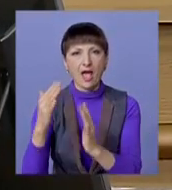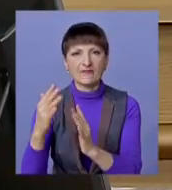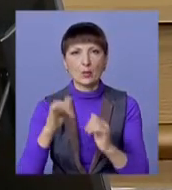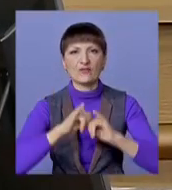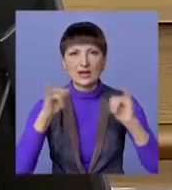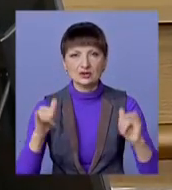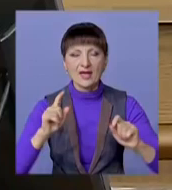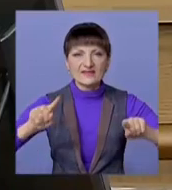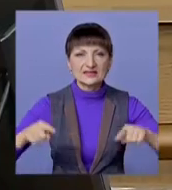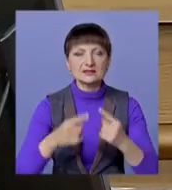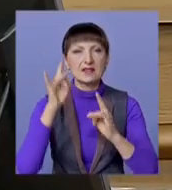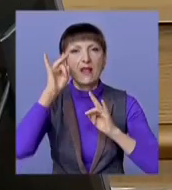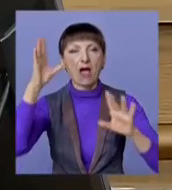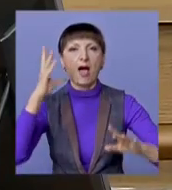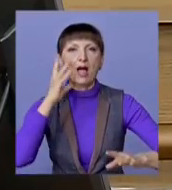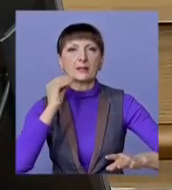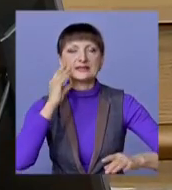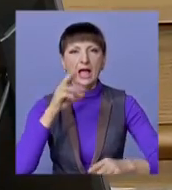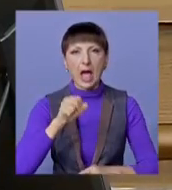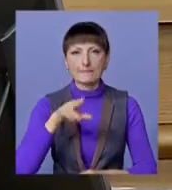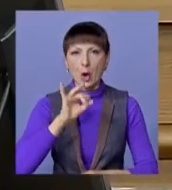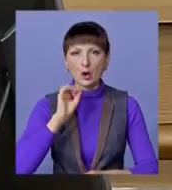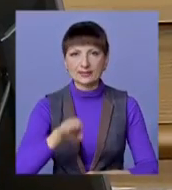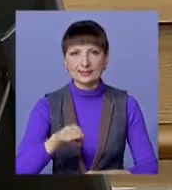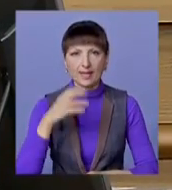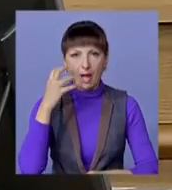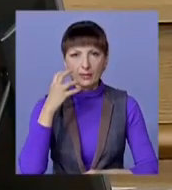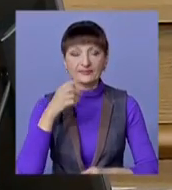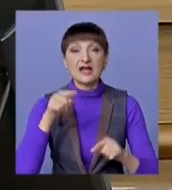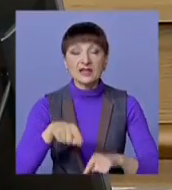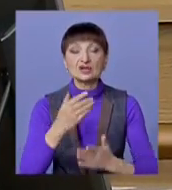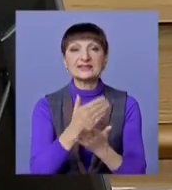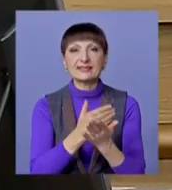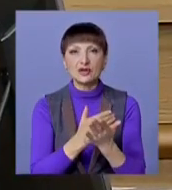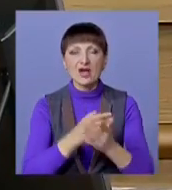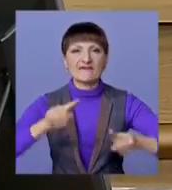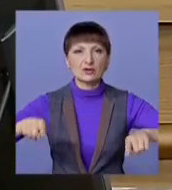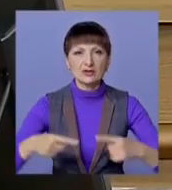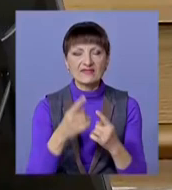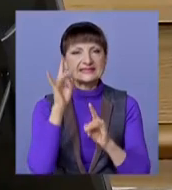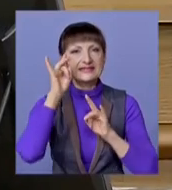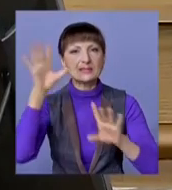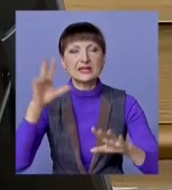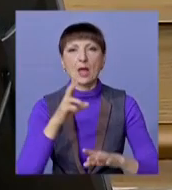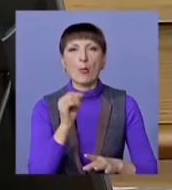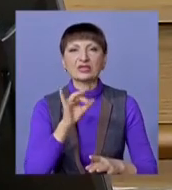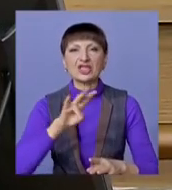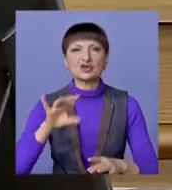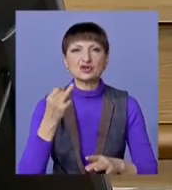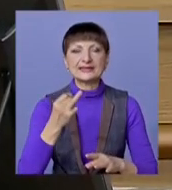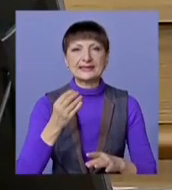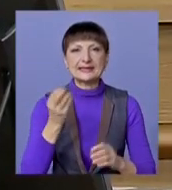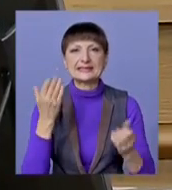и возрождению легендарного алматинского апорта. Здесь же стоит задача восстановления знаменитого ботанического